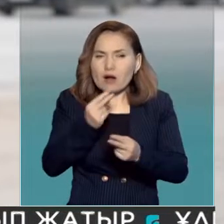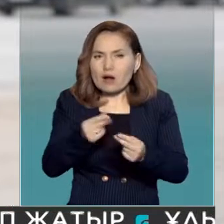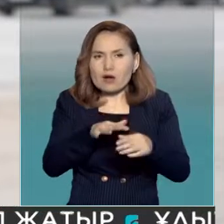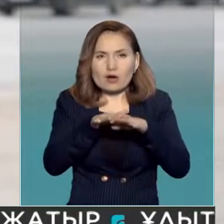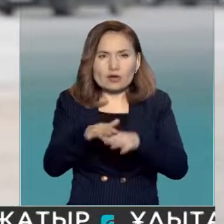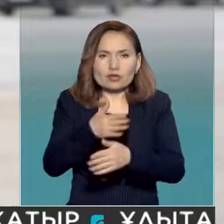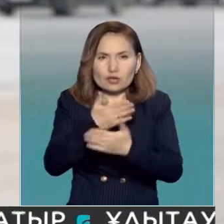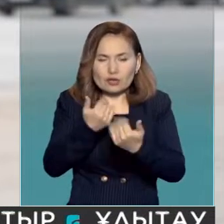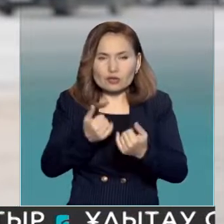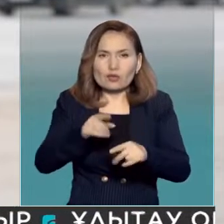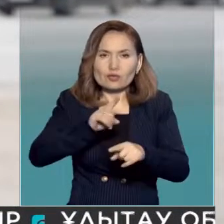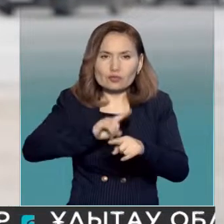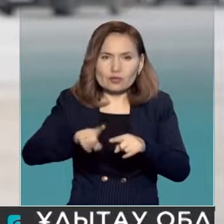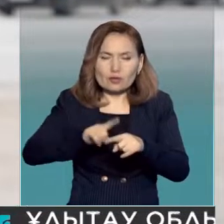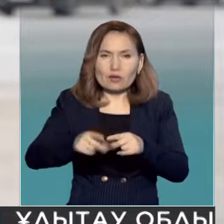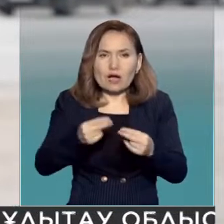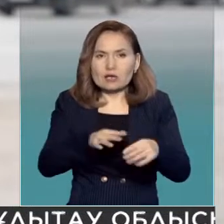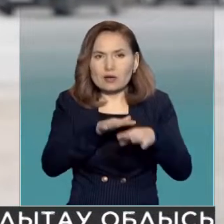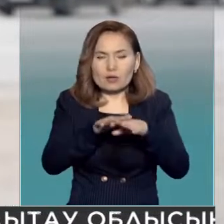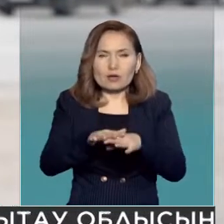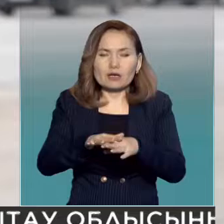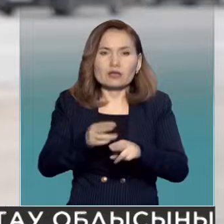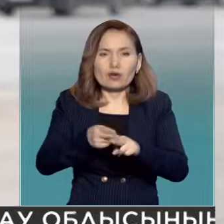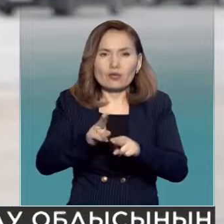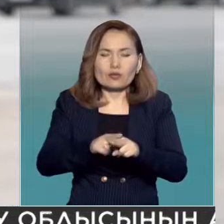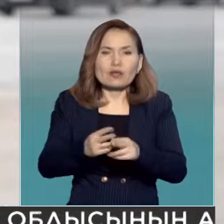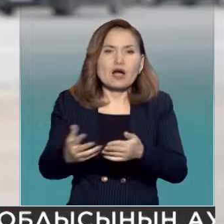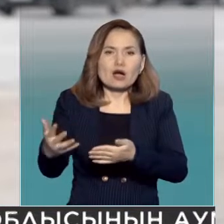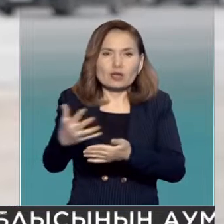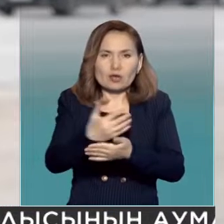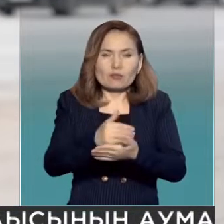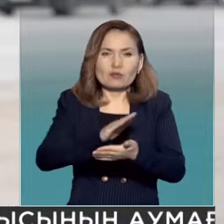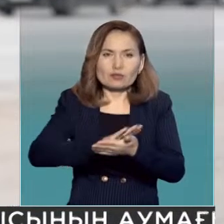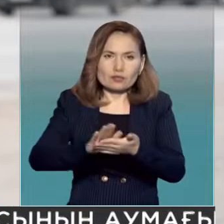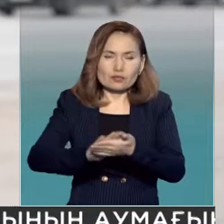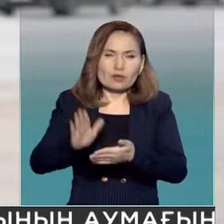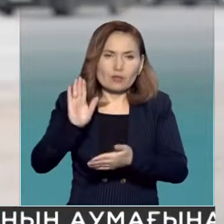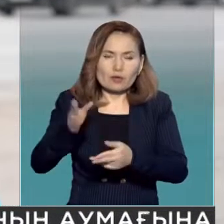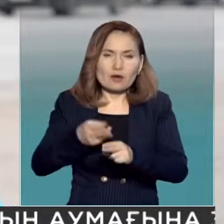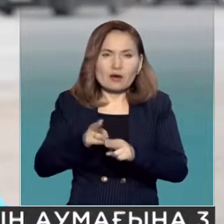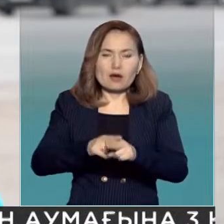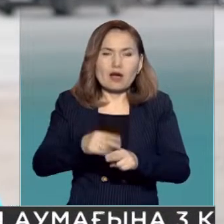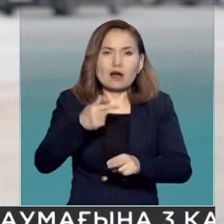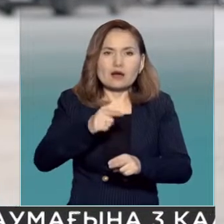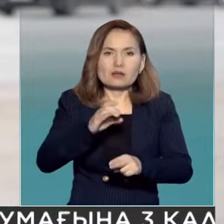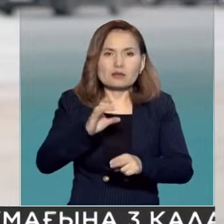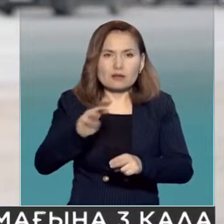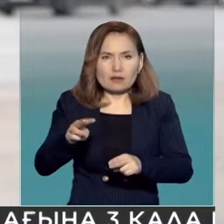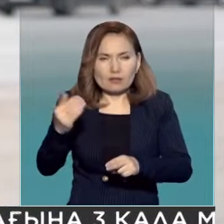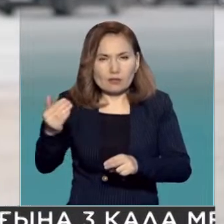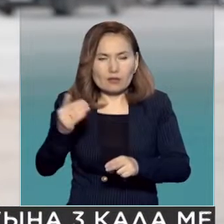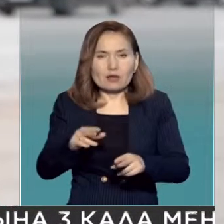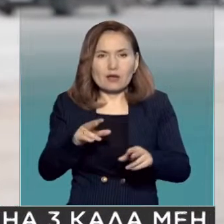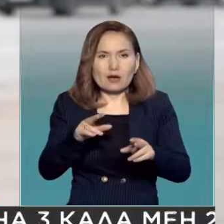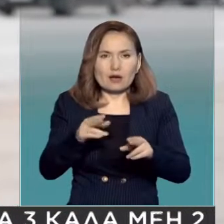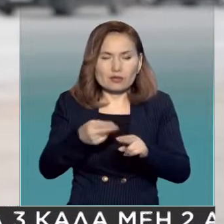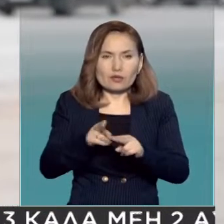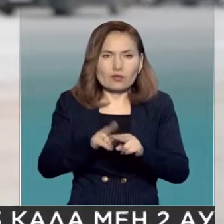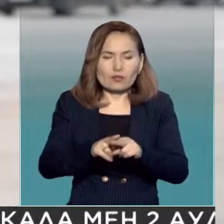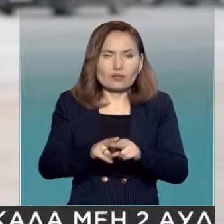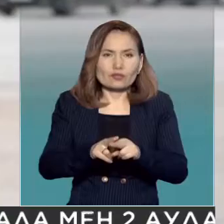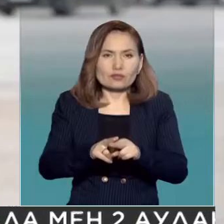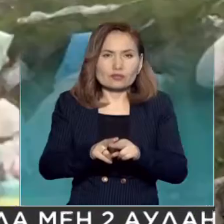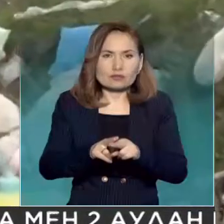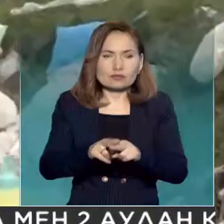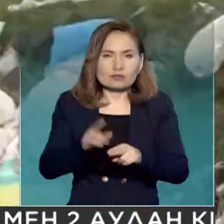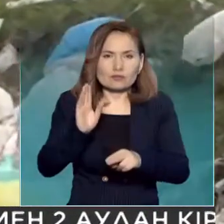жуалысуға бөлініп. Сол жуалысуға бөлініп болғаннан кейін, қаражат бөлінгеннен кейін бізге жаңа ГСМ сәл соған байланысты қазір